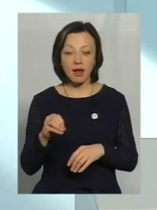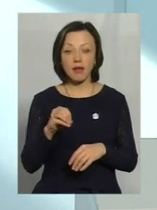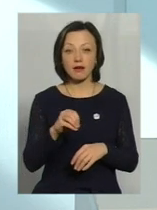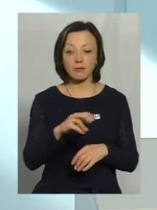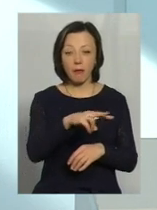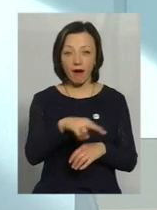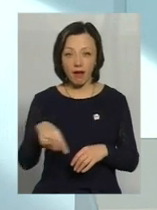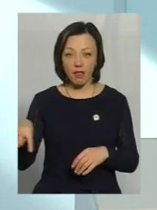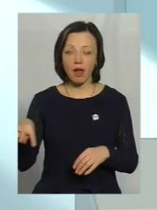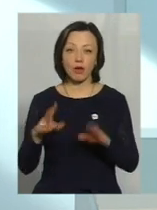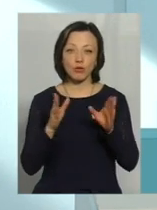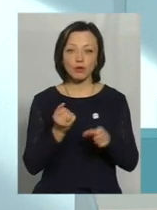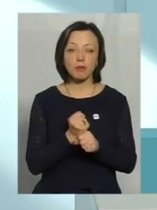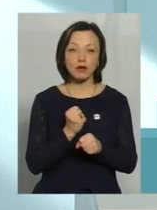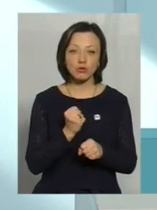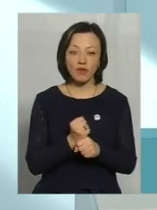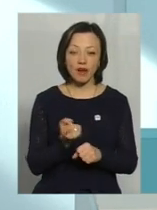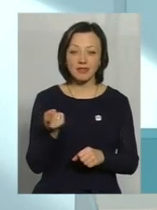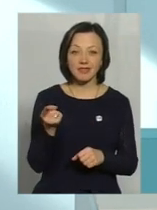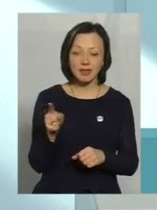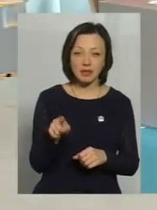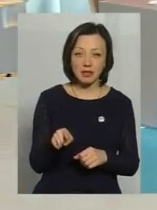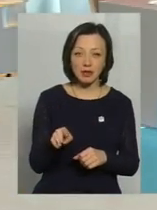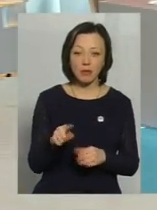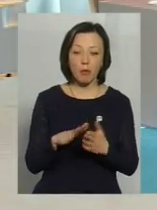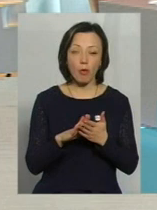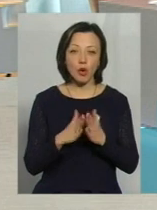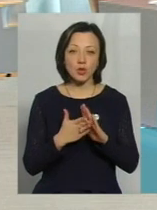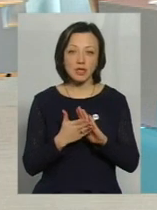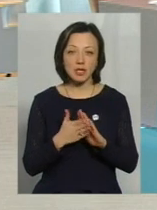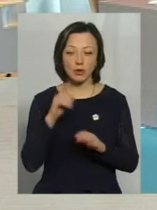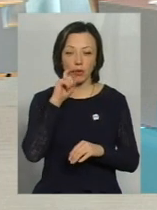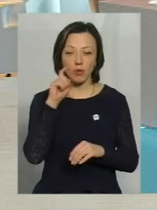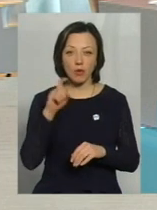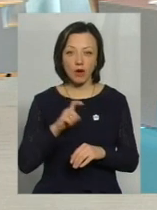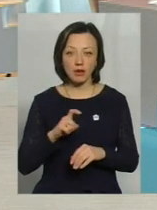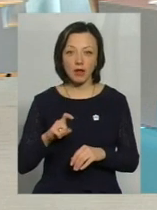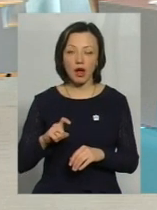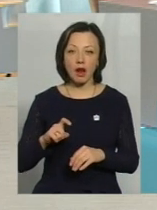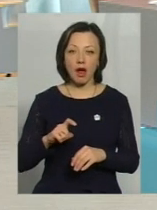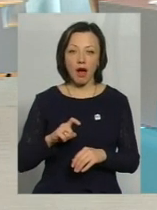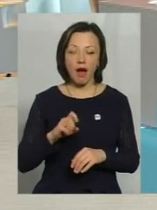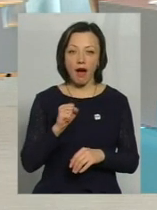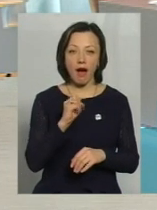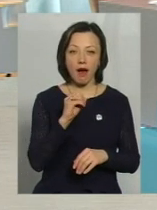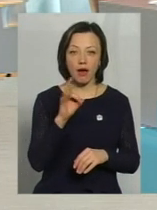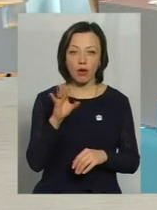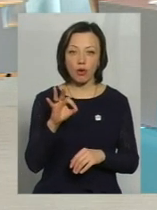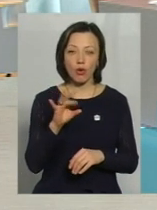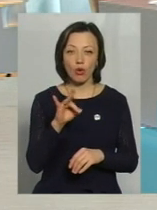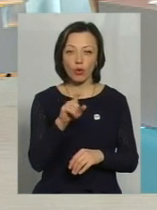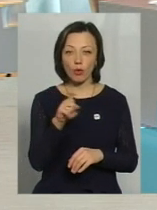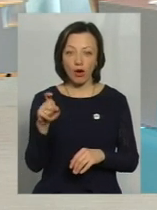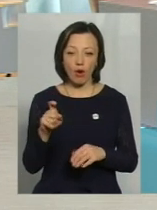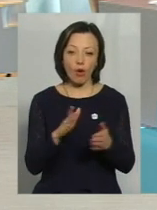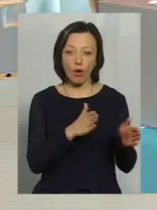ми будемо працювати над тим, тому що позиція «Украерорух», вони сьогодні готові безкоштовно